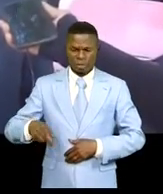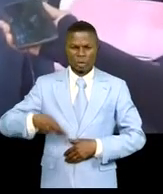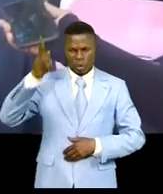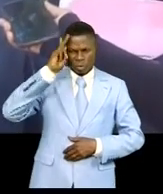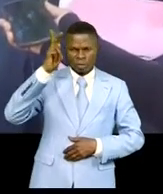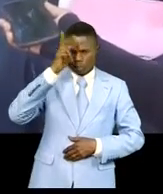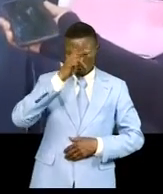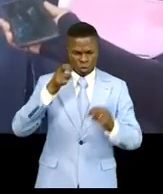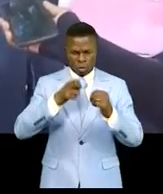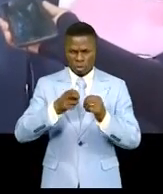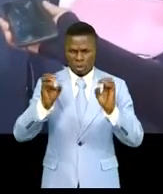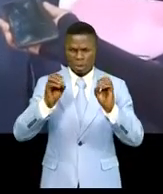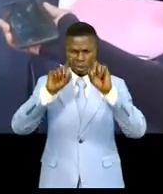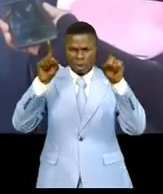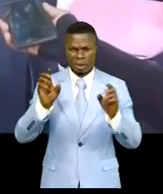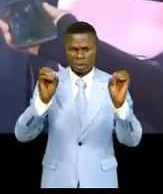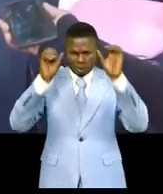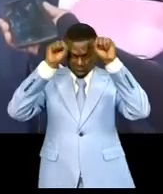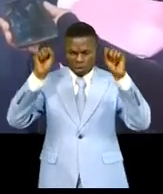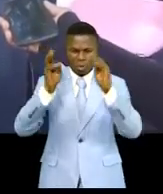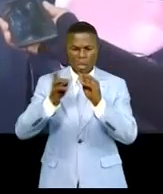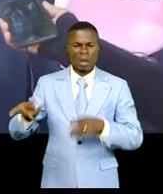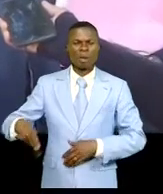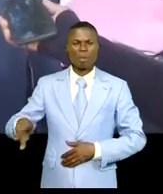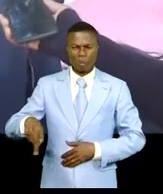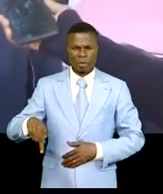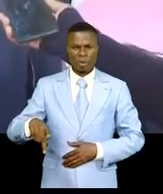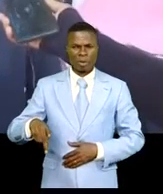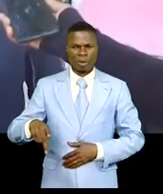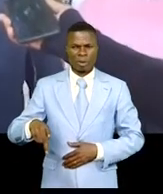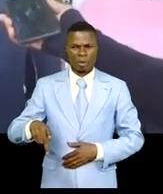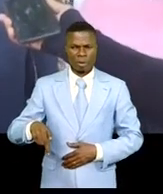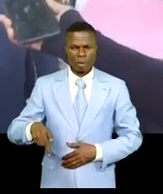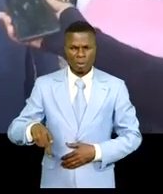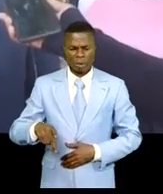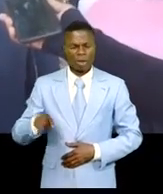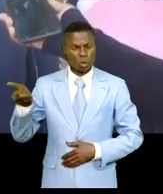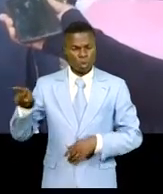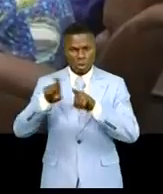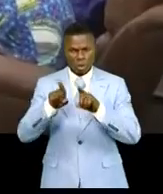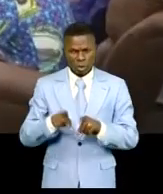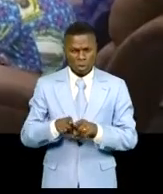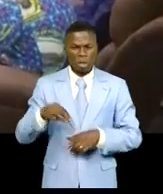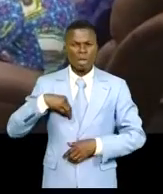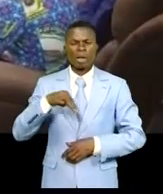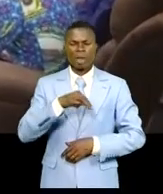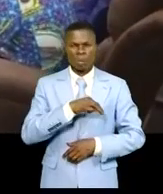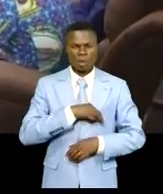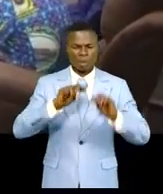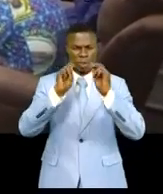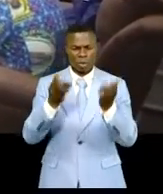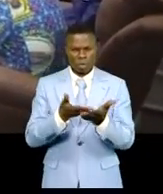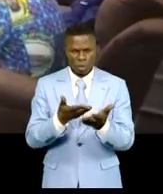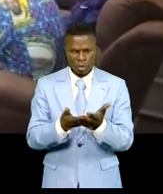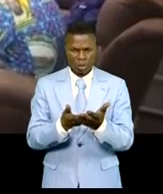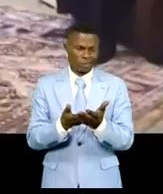sans voir le président de l'Assemblée provinciale, puisqu'il fait partie des éminentes personnalités de